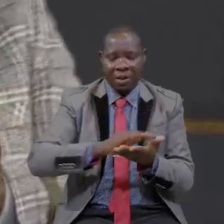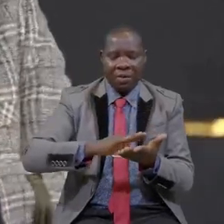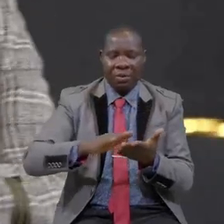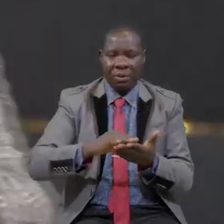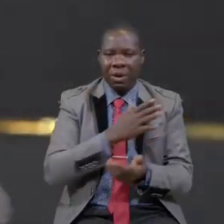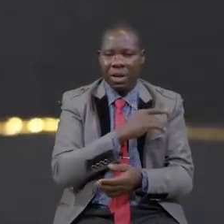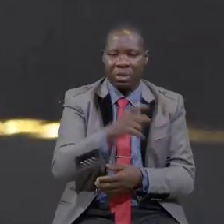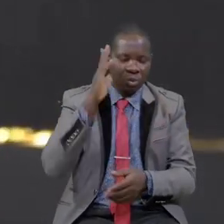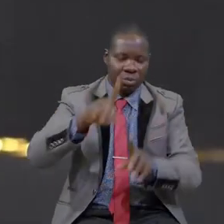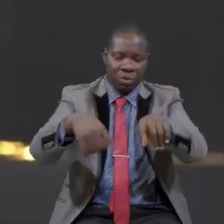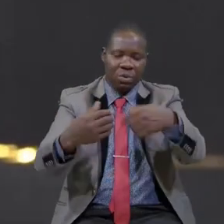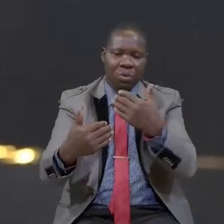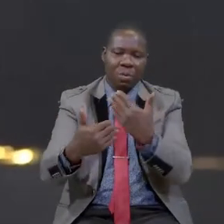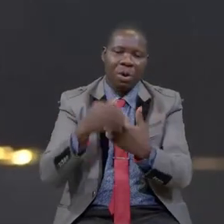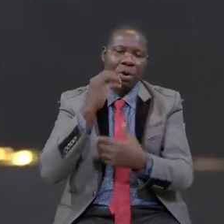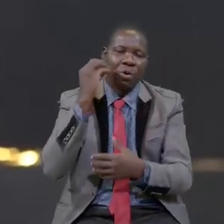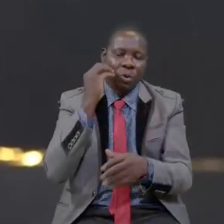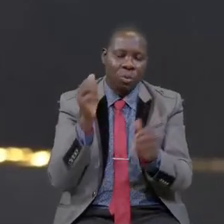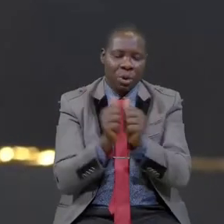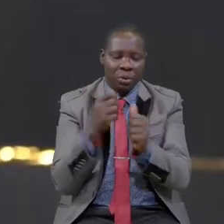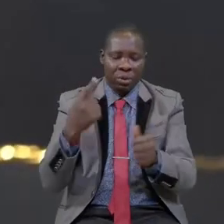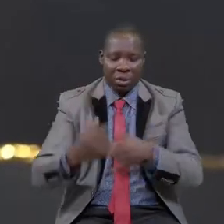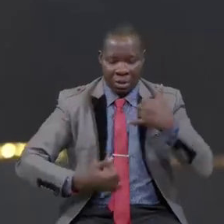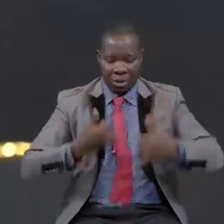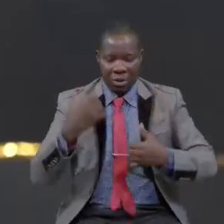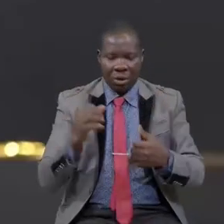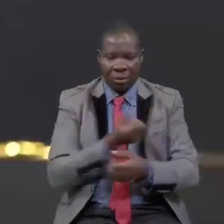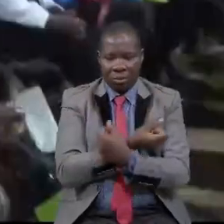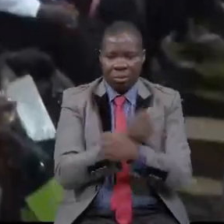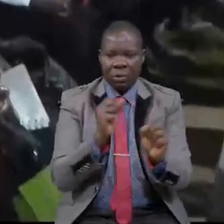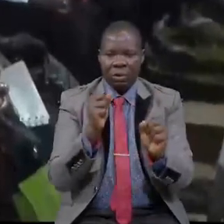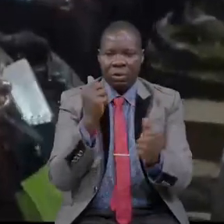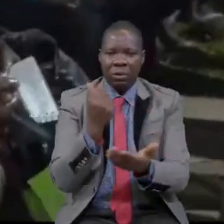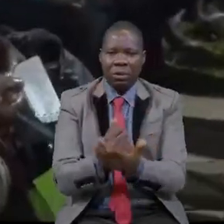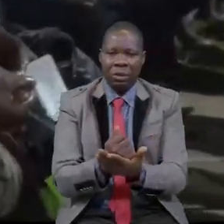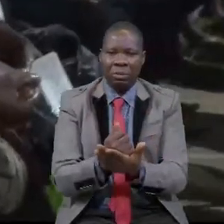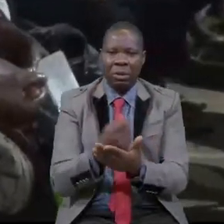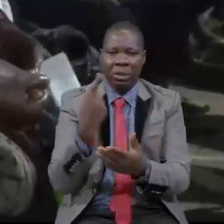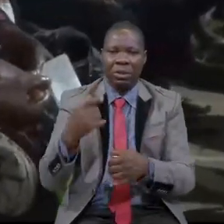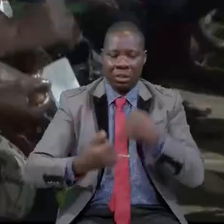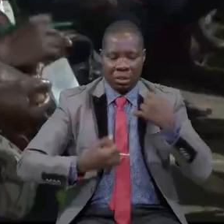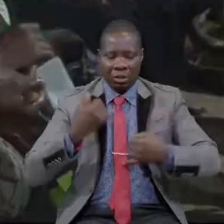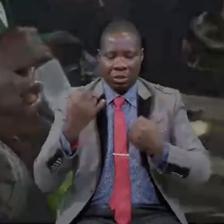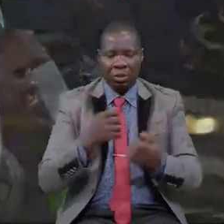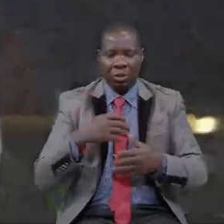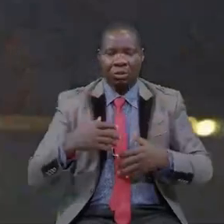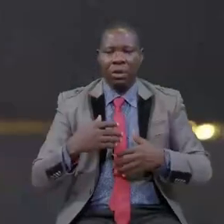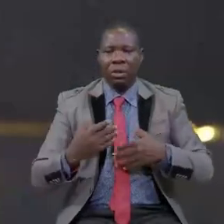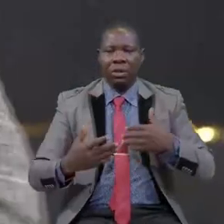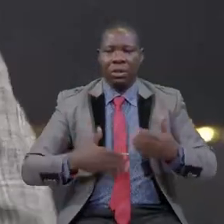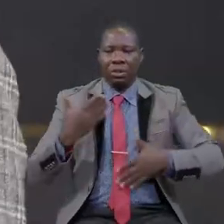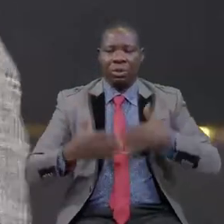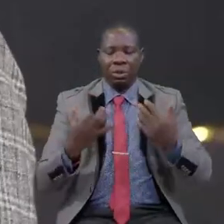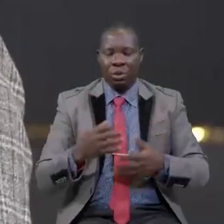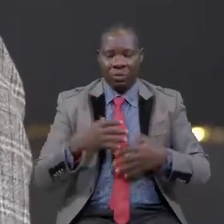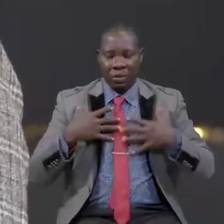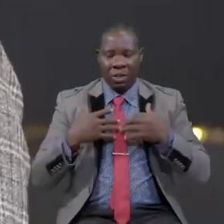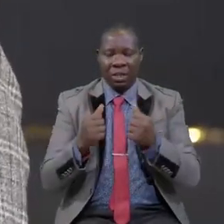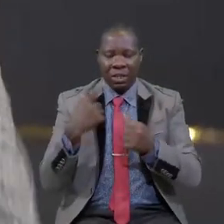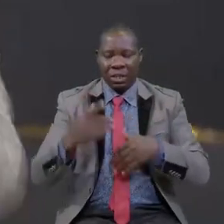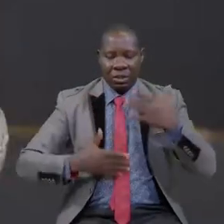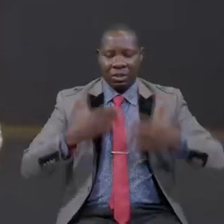tu retourneras à la maison avec la joie du salut. La joie de la guérison, la joie de